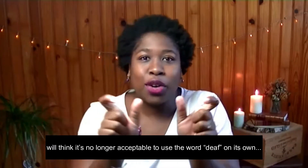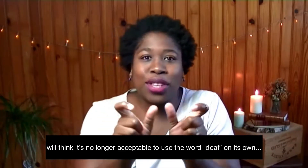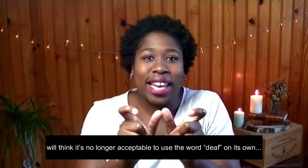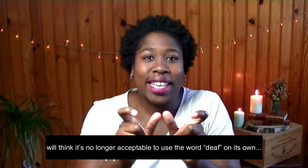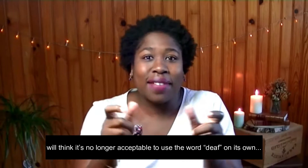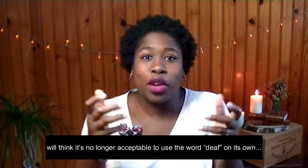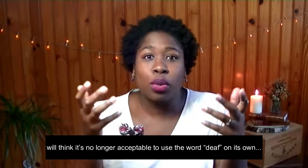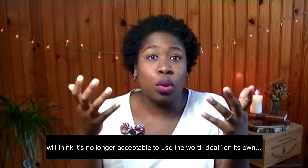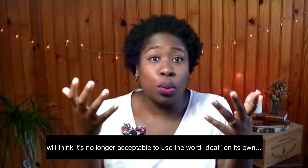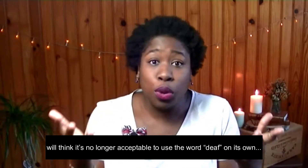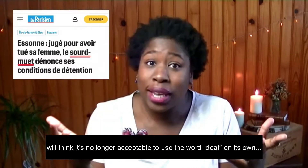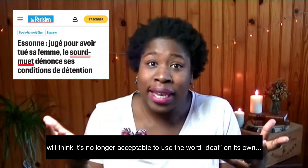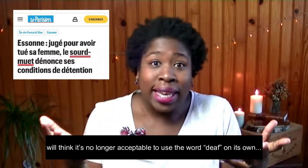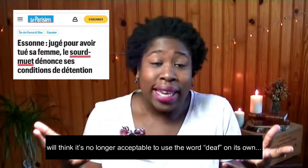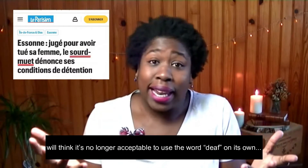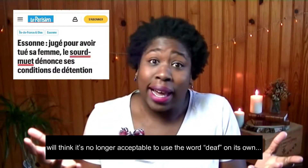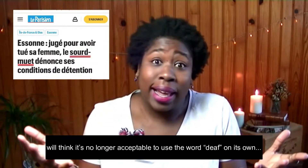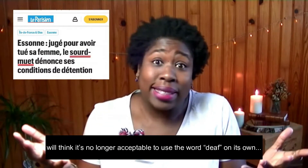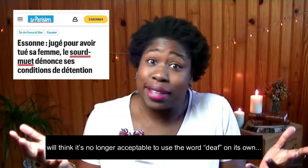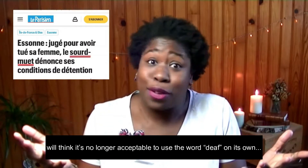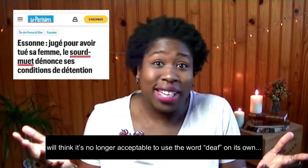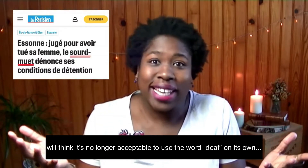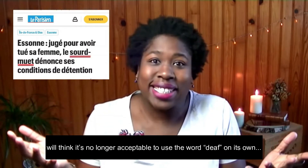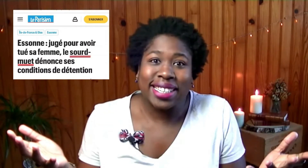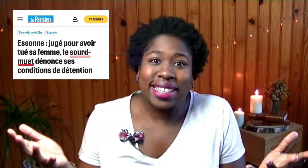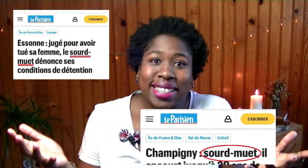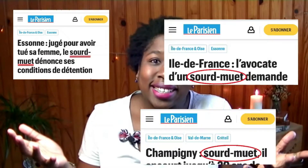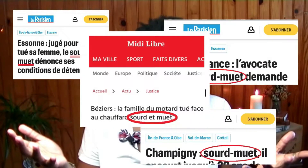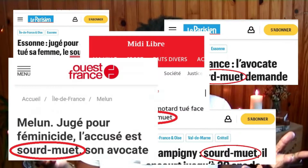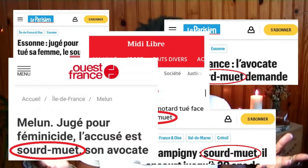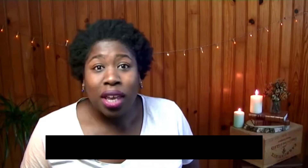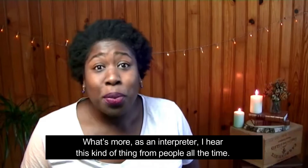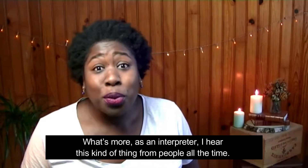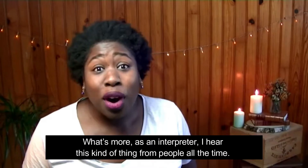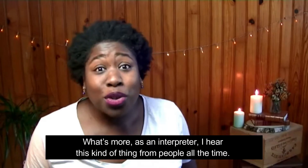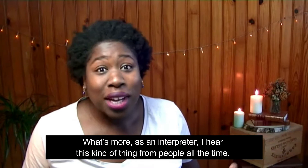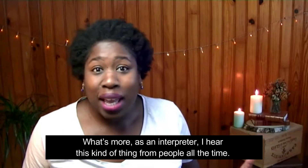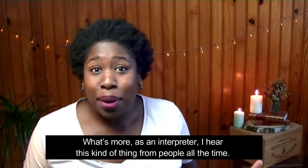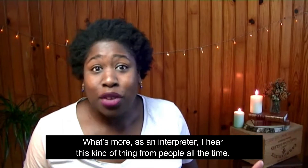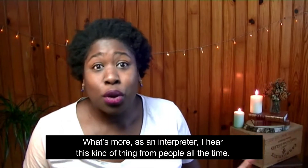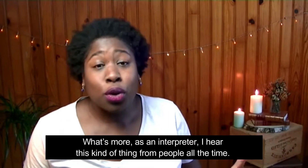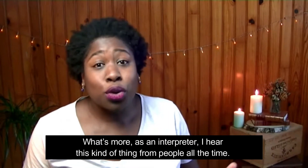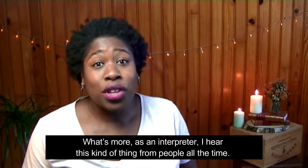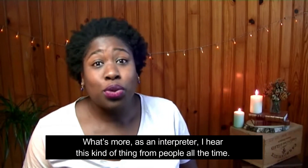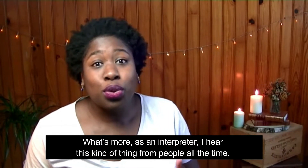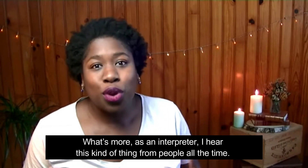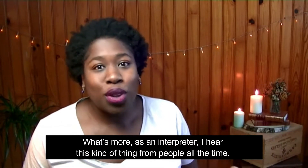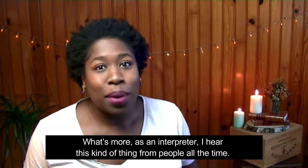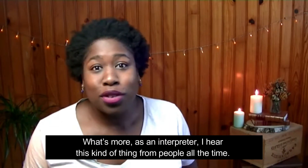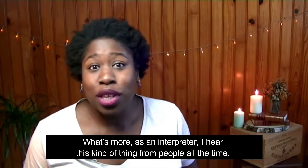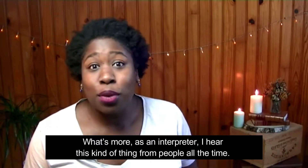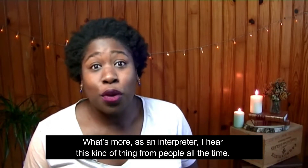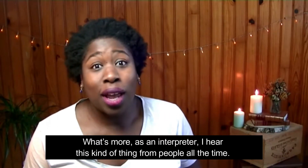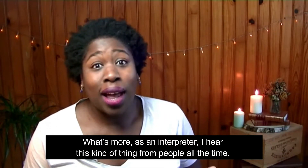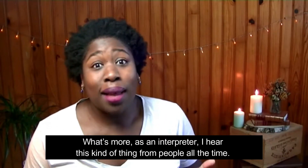Ils la collent direct avec le mot muet. Et là, c'est florilège. Et puis moi, en tant qu'interprète, je rencontre aussi tout le temps